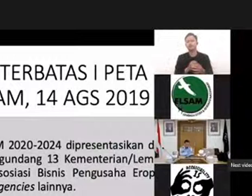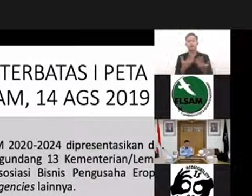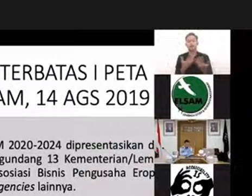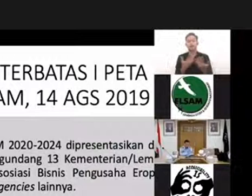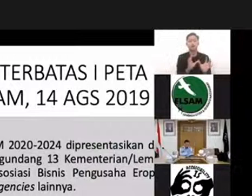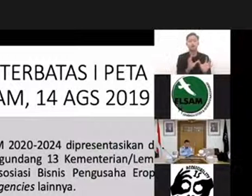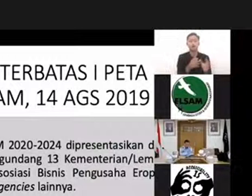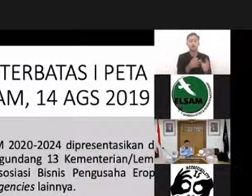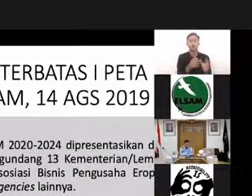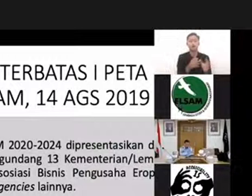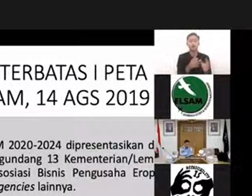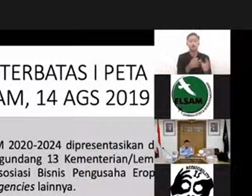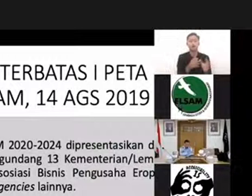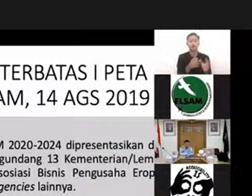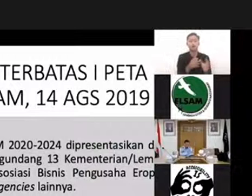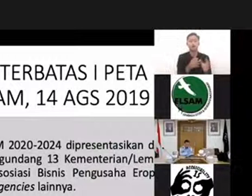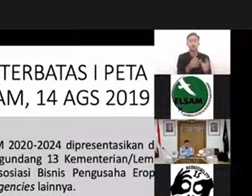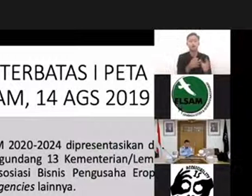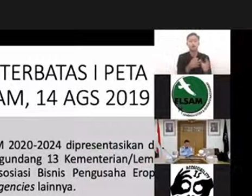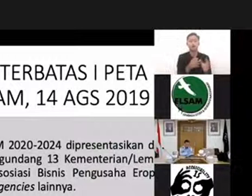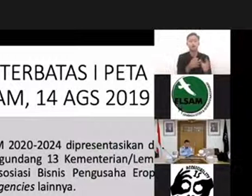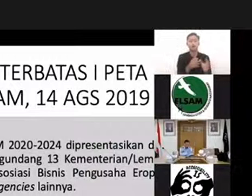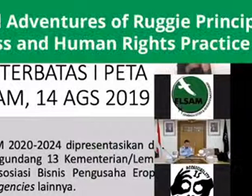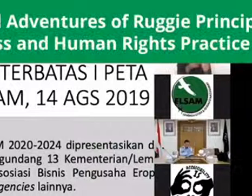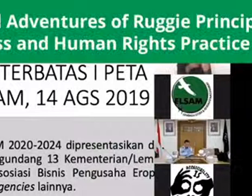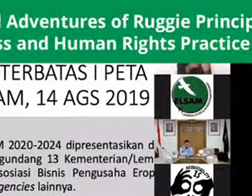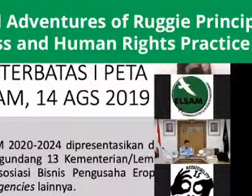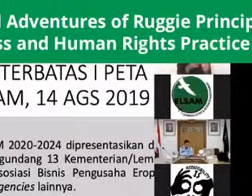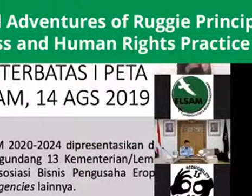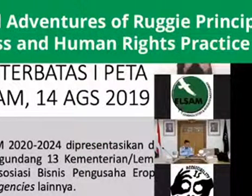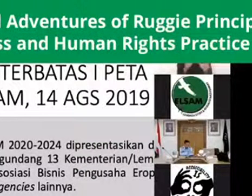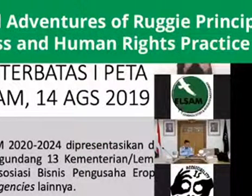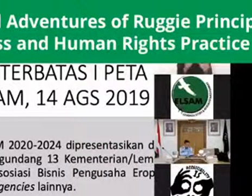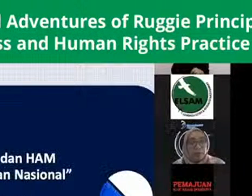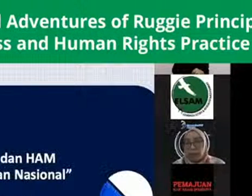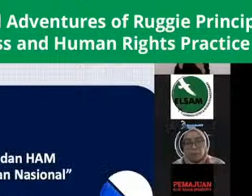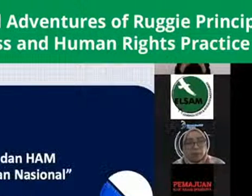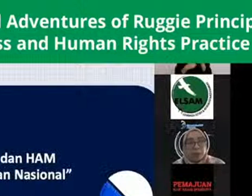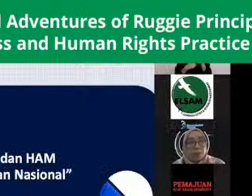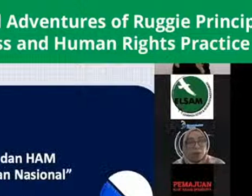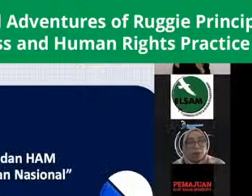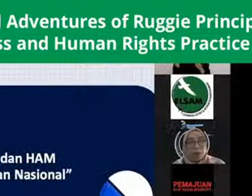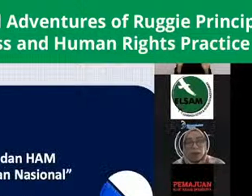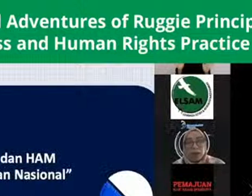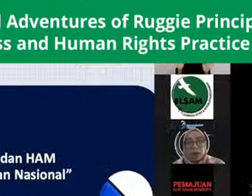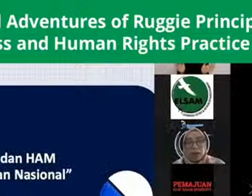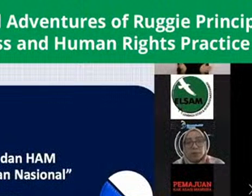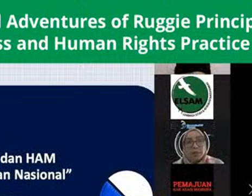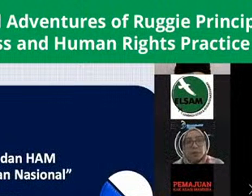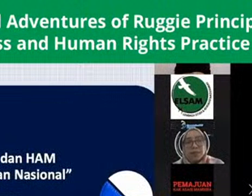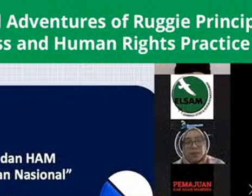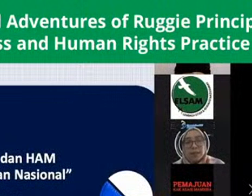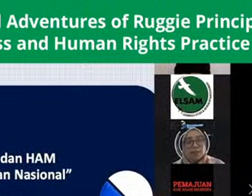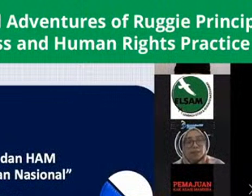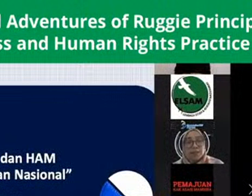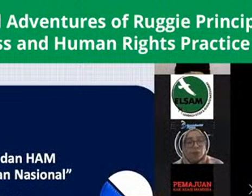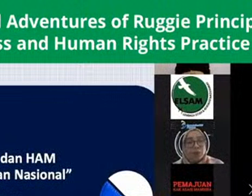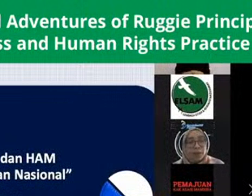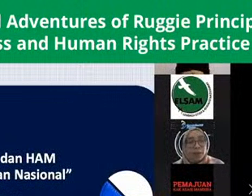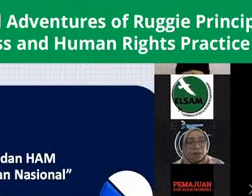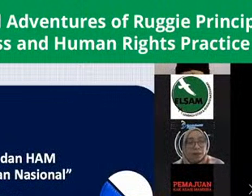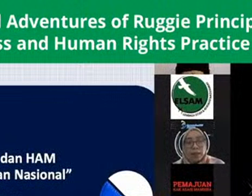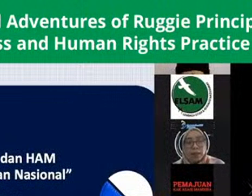kelompok disabilitas baik Bapak Ibu Eh ini mungkin kami sedikit eh sekilas menyampaikan bahwa